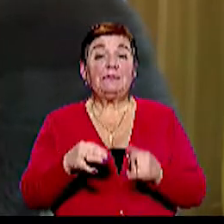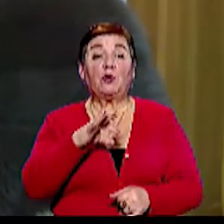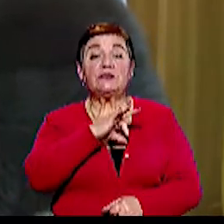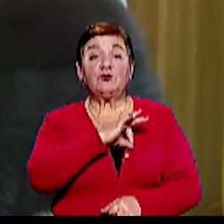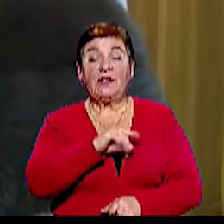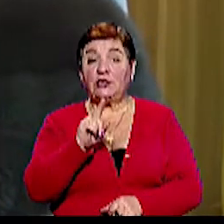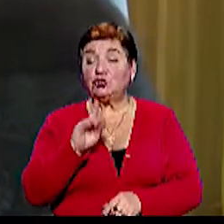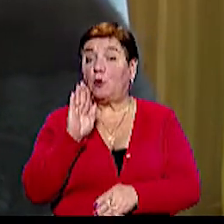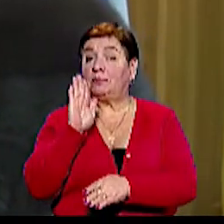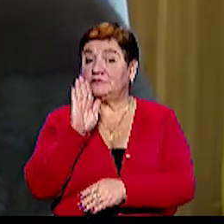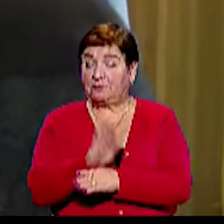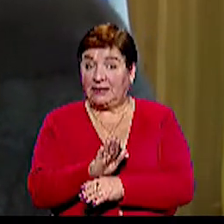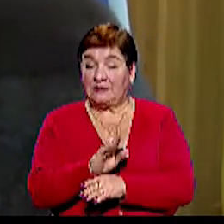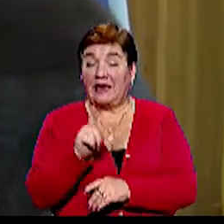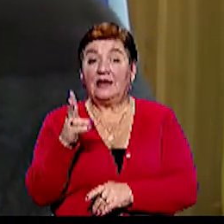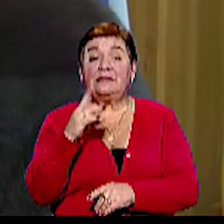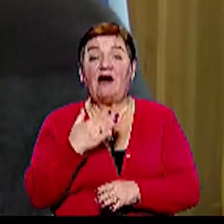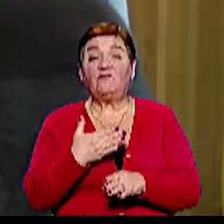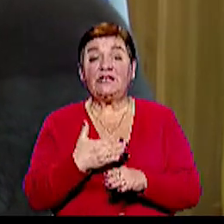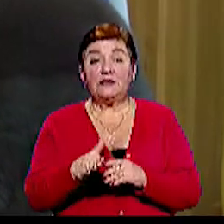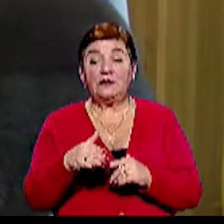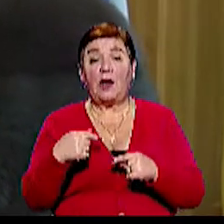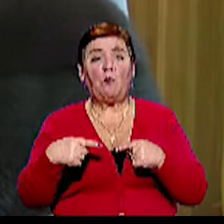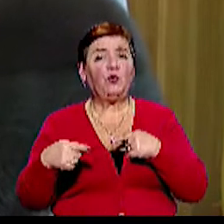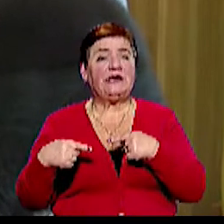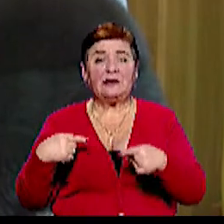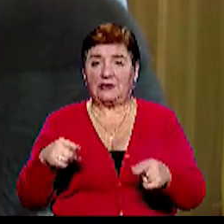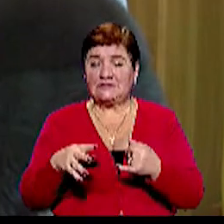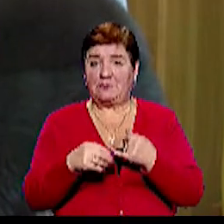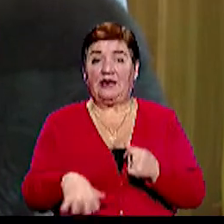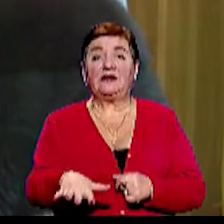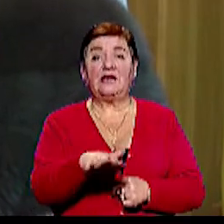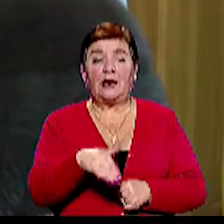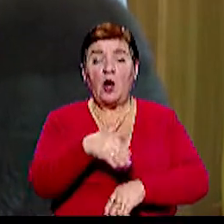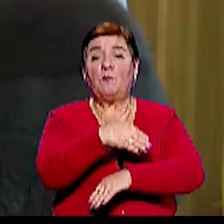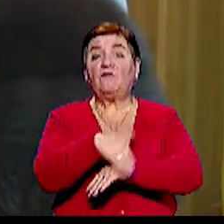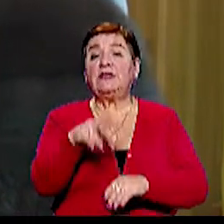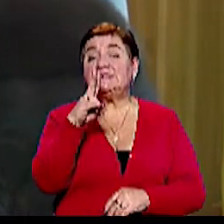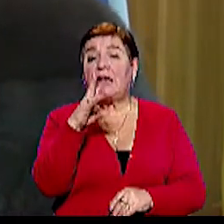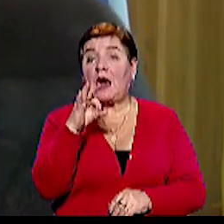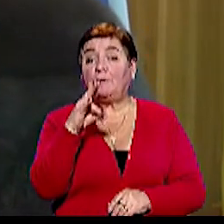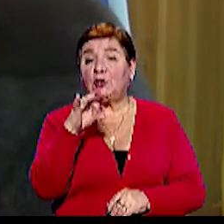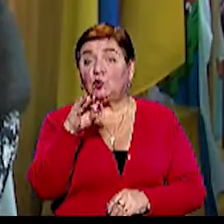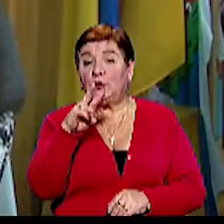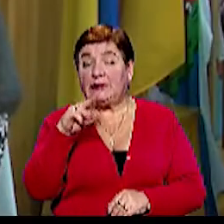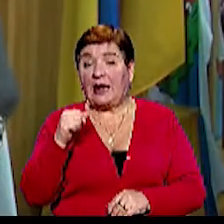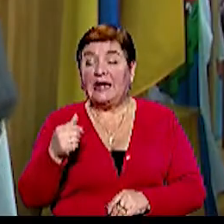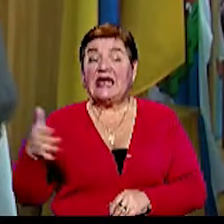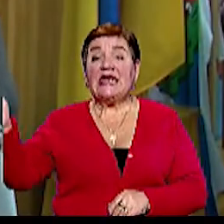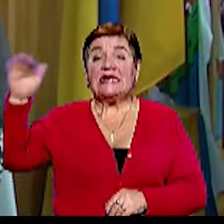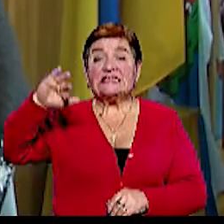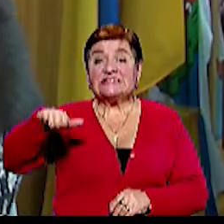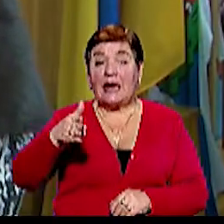щоб накласти мораторій на виділення будь-яких земельних ділянок у районі вулиці Капітульної і Замкові Сходи, щоб